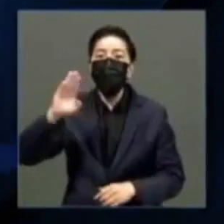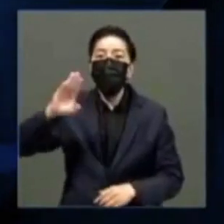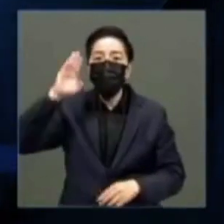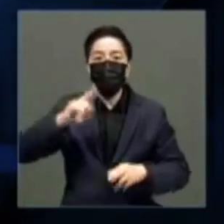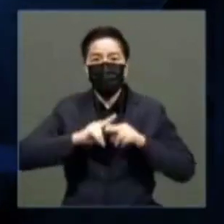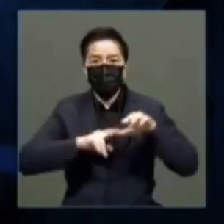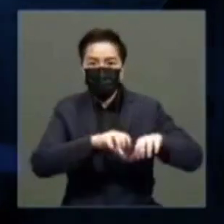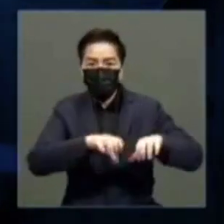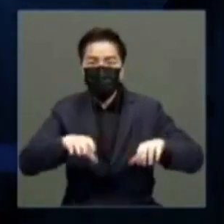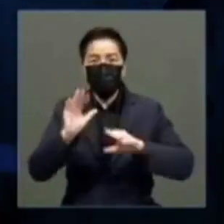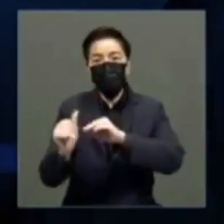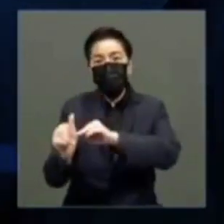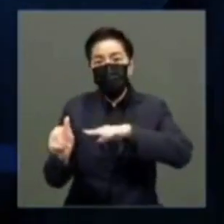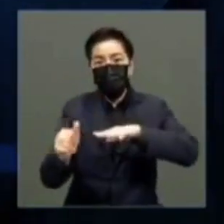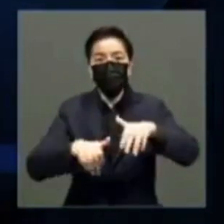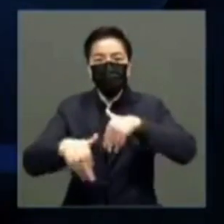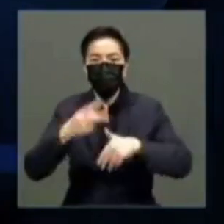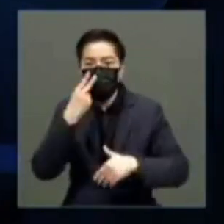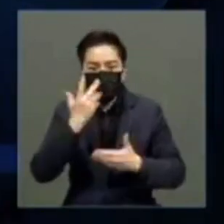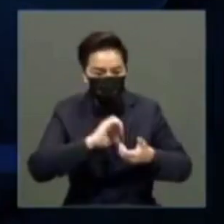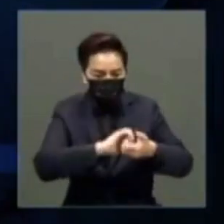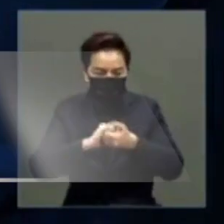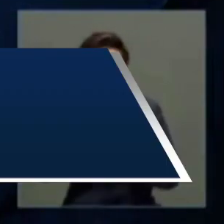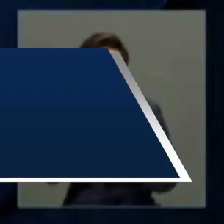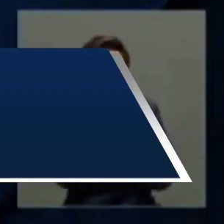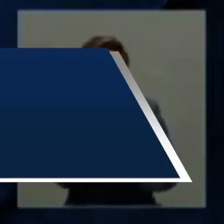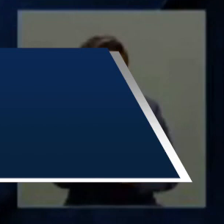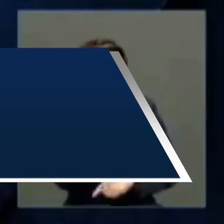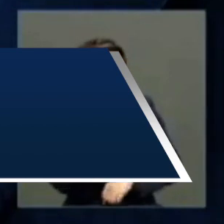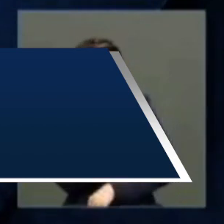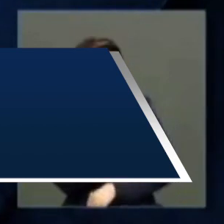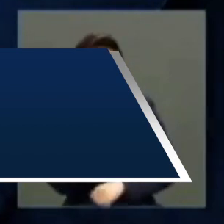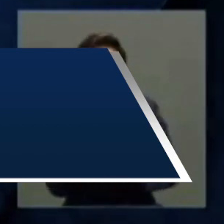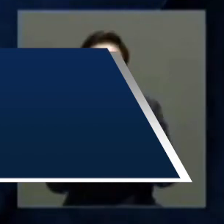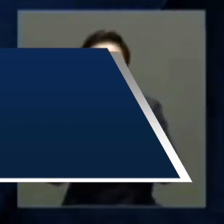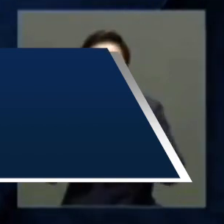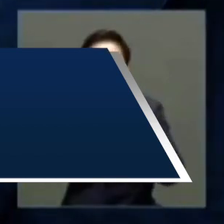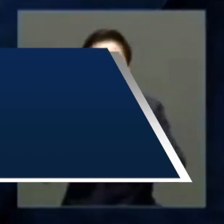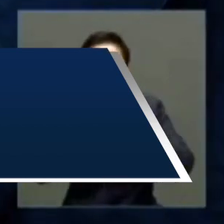เอกชนผู้นำชุมชนนะคะตอนนี้ร่วมด้วยช่วยกันค่ะการเปิดประเทศผ่อนคลาย